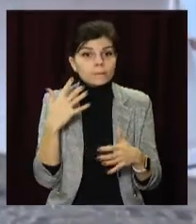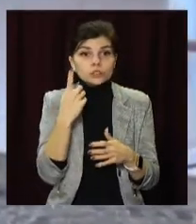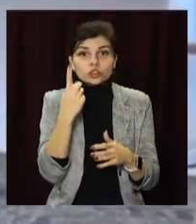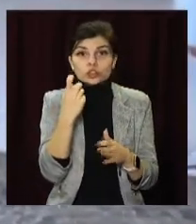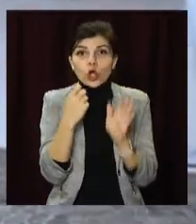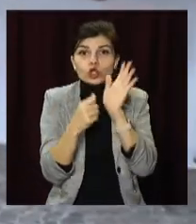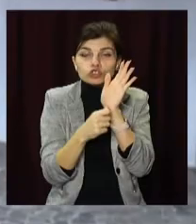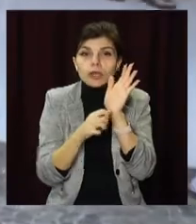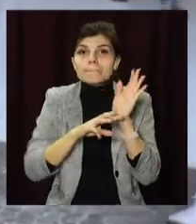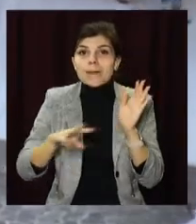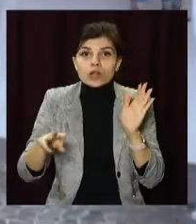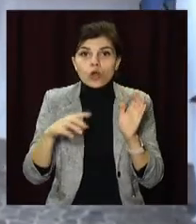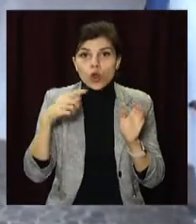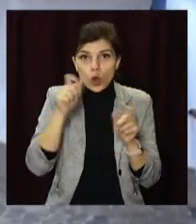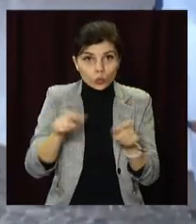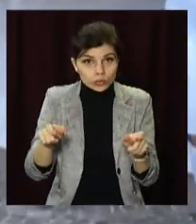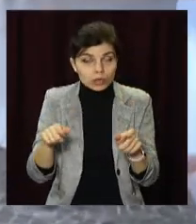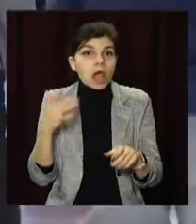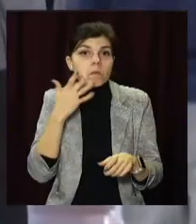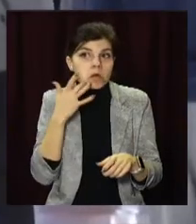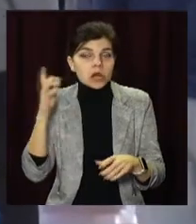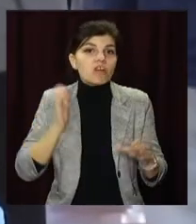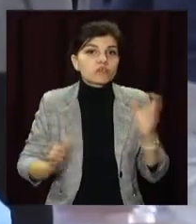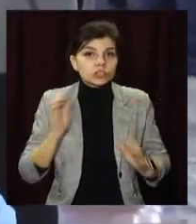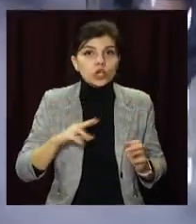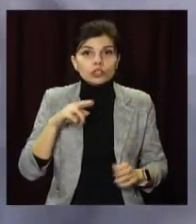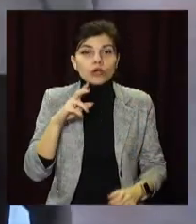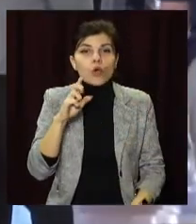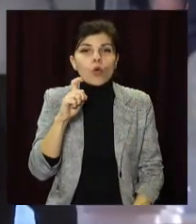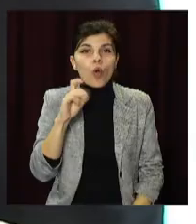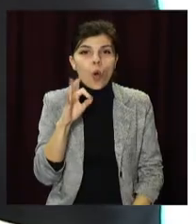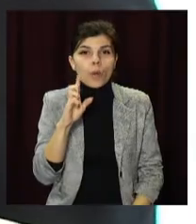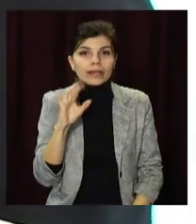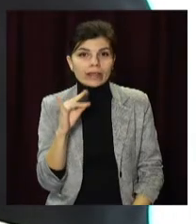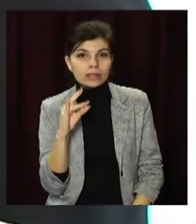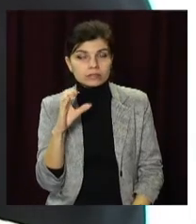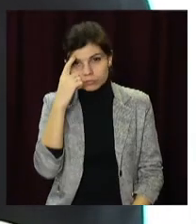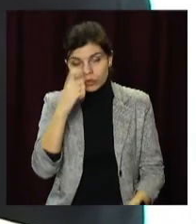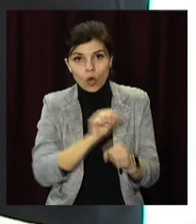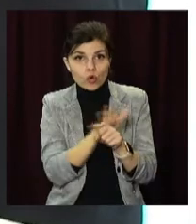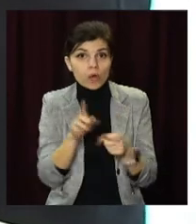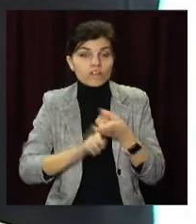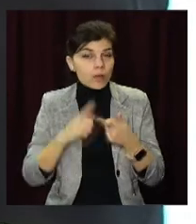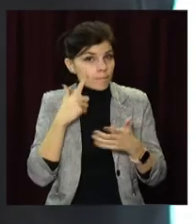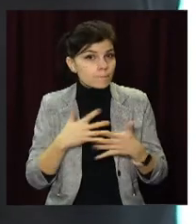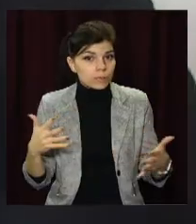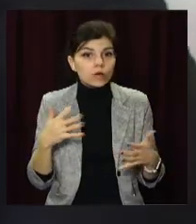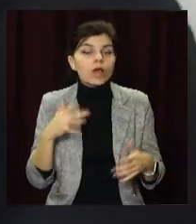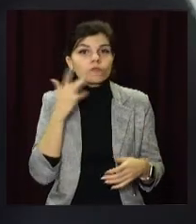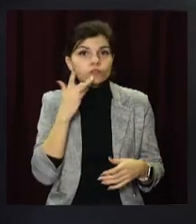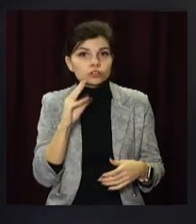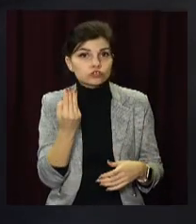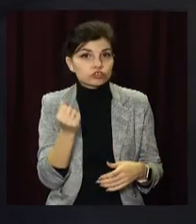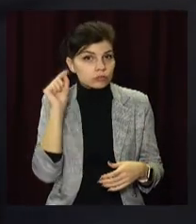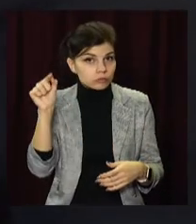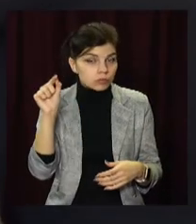осіб. Про це повідомляє Американський університет Джонса Хопкінса. Найбільше випадків коронавірусної інфекції виявлено в Сполучених Штатах. Загалом